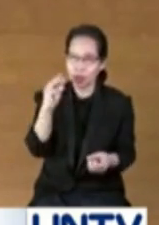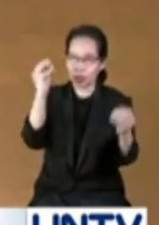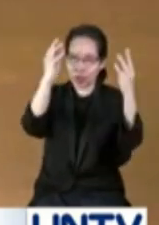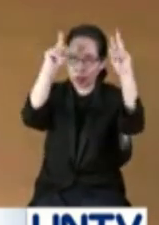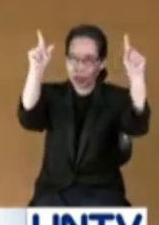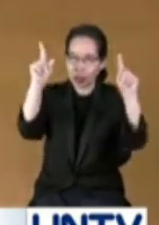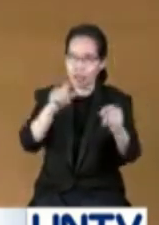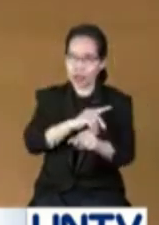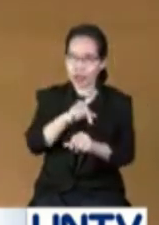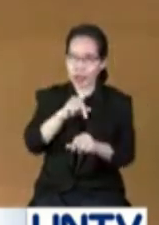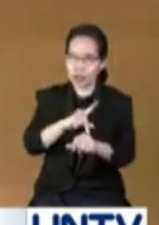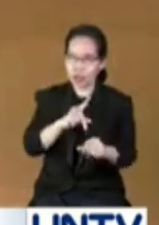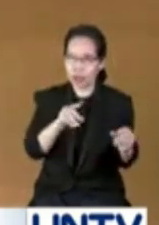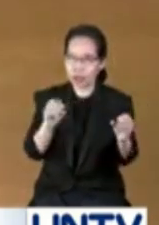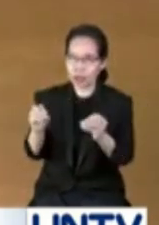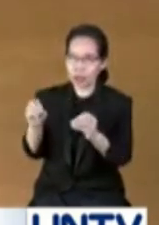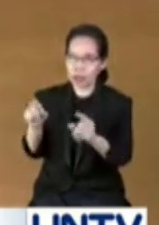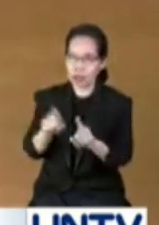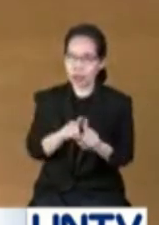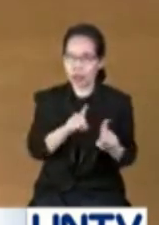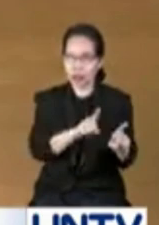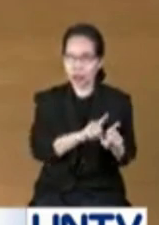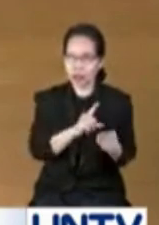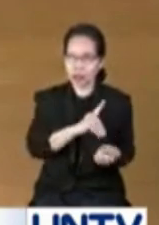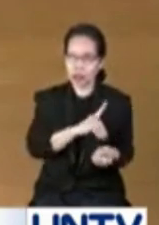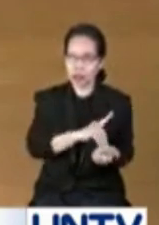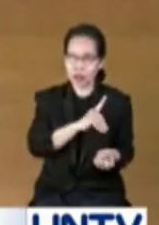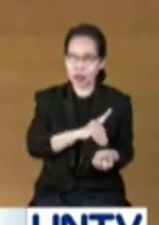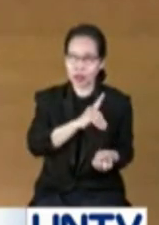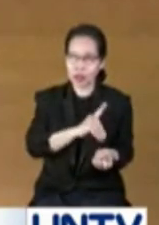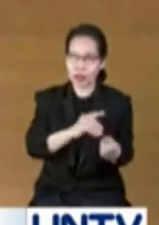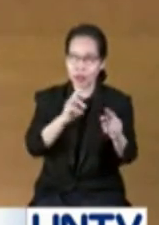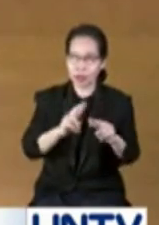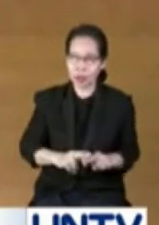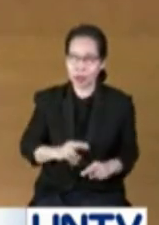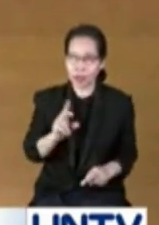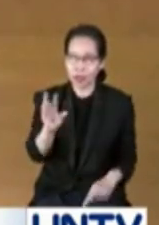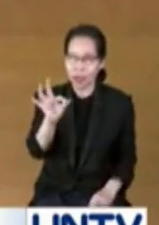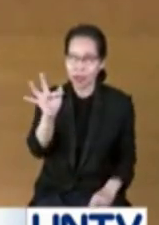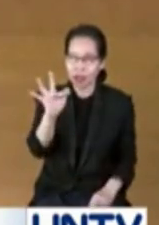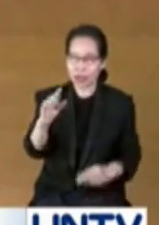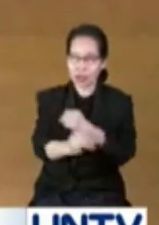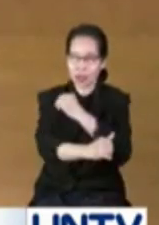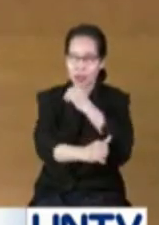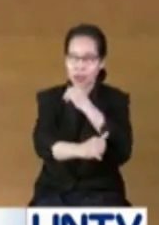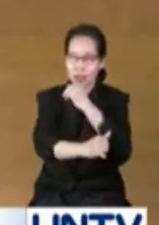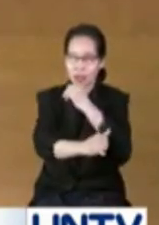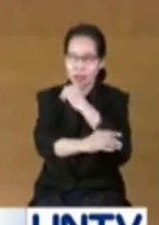Lalagyan natin din ang doktor ang natitirang 19 na bayan na wala pang doktor.